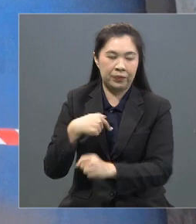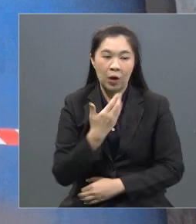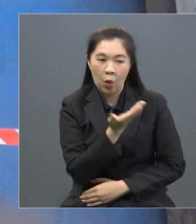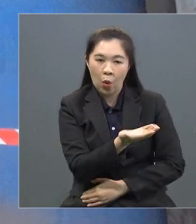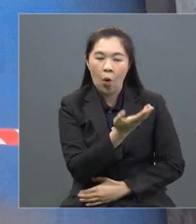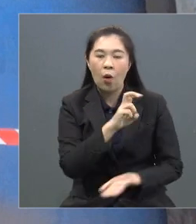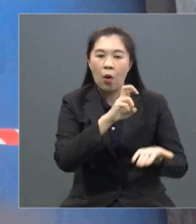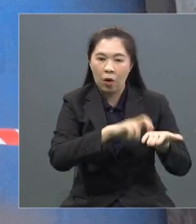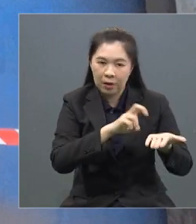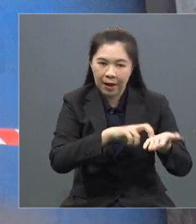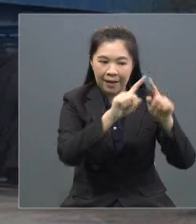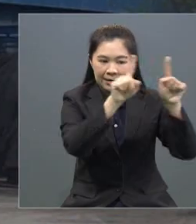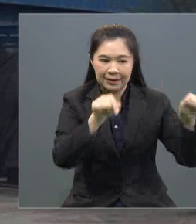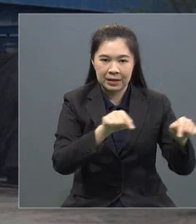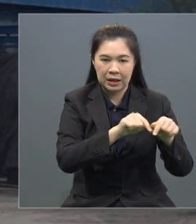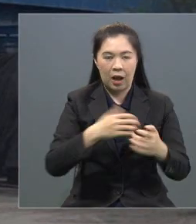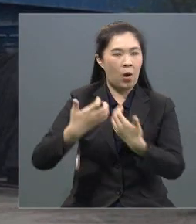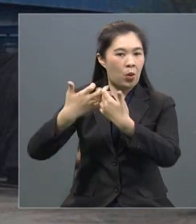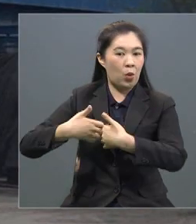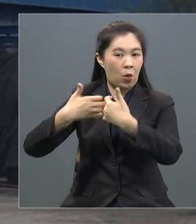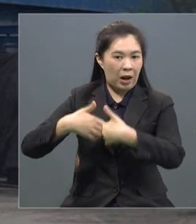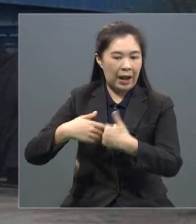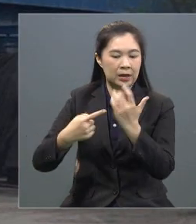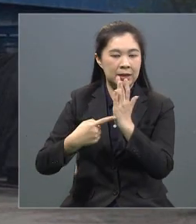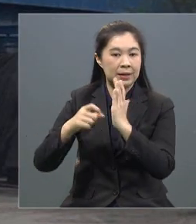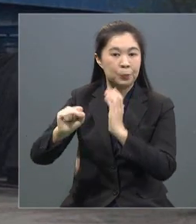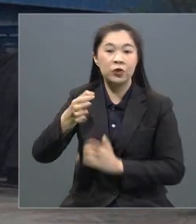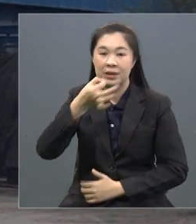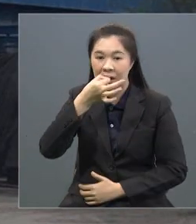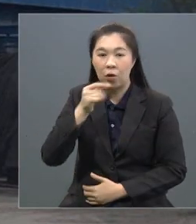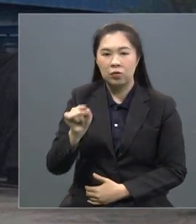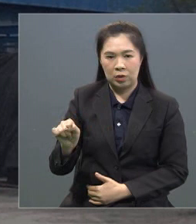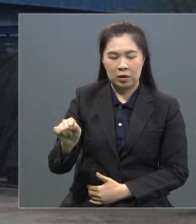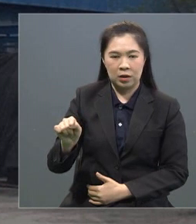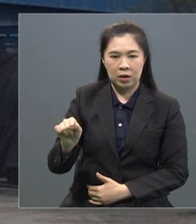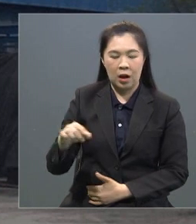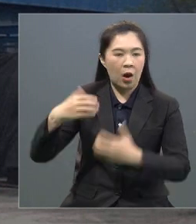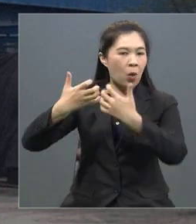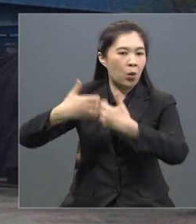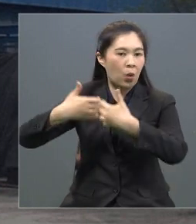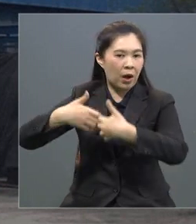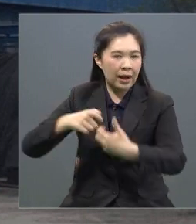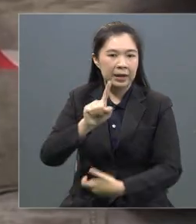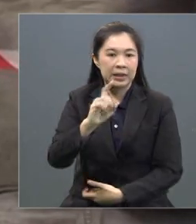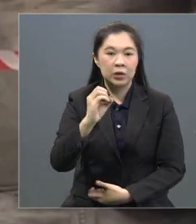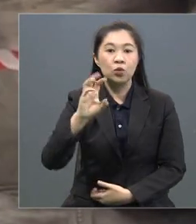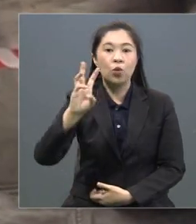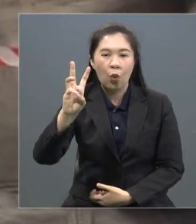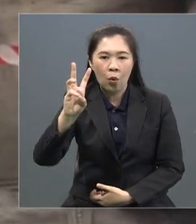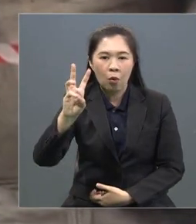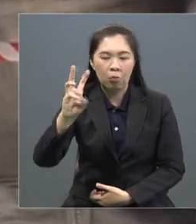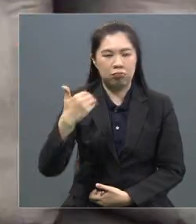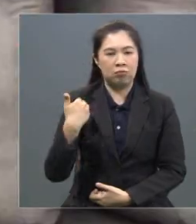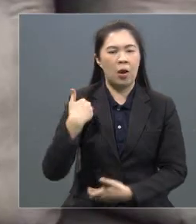กล่าวต้องบอกก่อนนะคะว่าที่โรงงานจังหวัดสมุทรสาเนี่ยคือเป็นโรงงาน 106นะคะก็คือไม่สามารถที่จะนำ